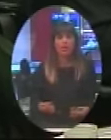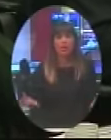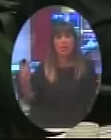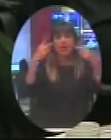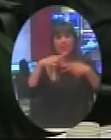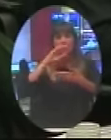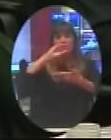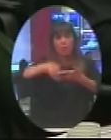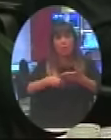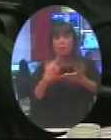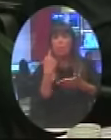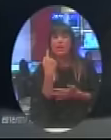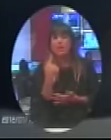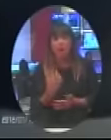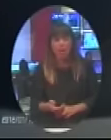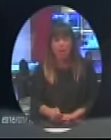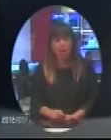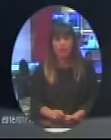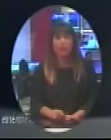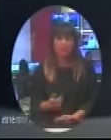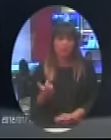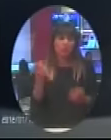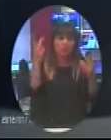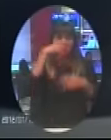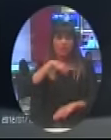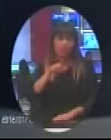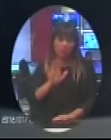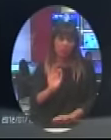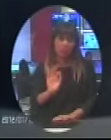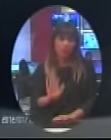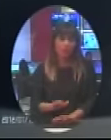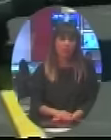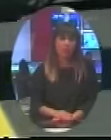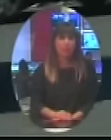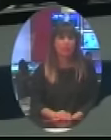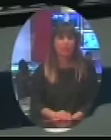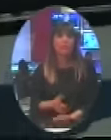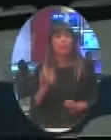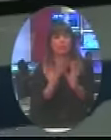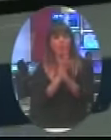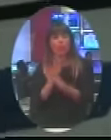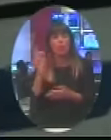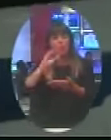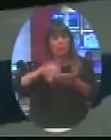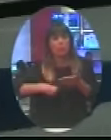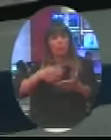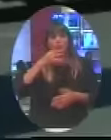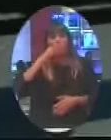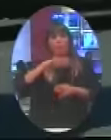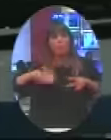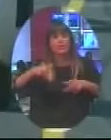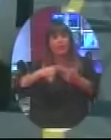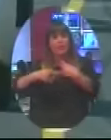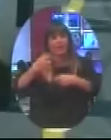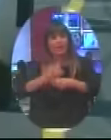איראן, זה עומד דרשני. לגבי גל הטרור אישר ליברמן ששיפור המצב הכלכלי והתעסוקתי מוריד את מפלס